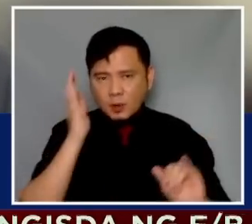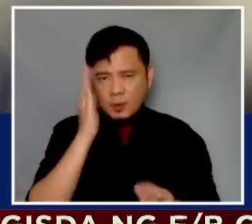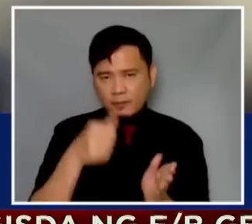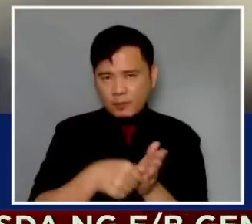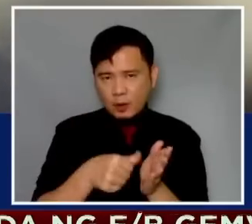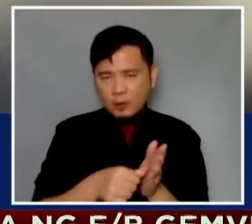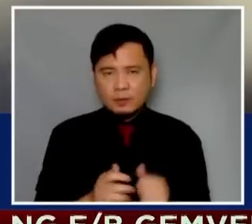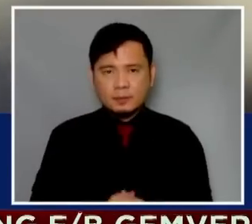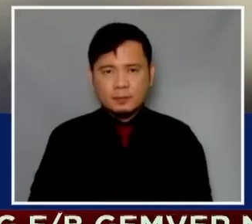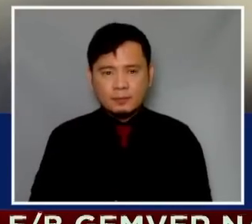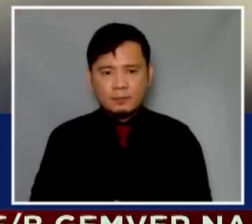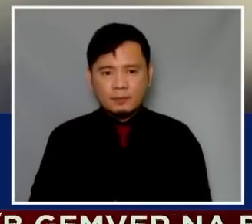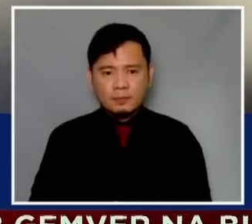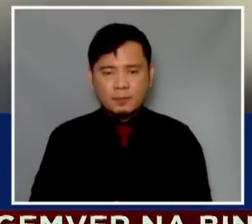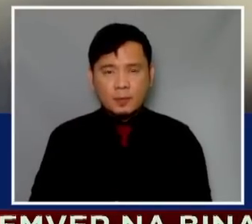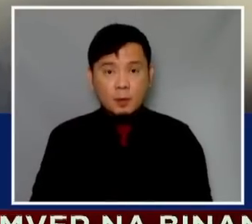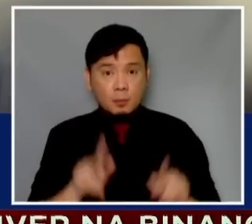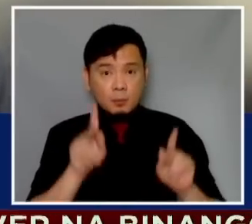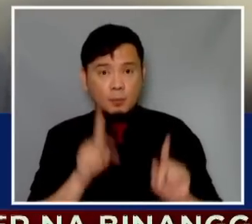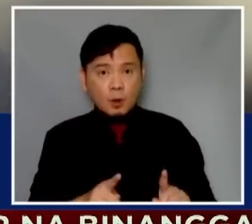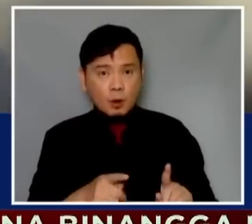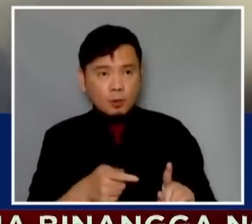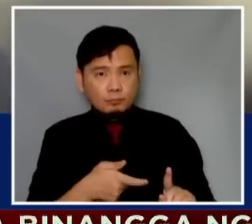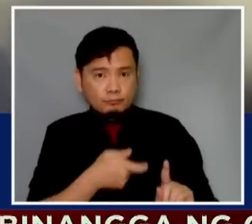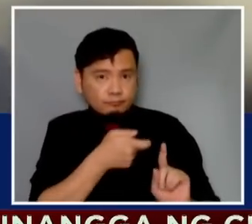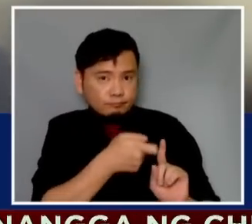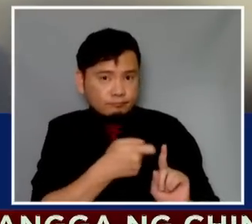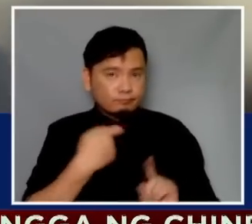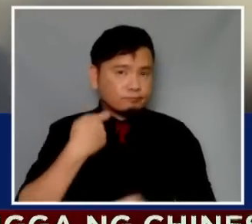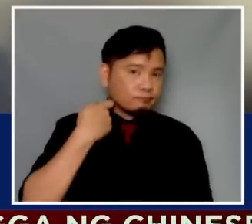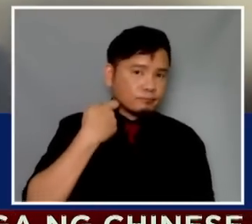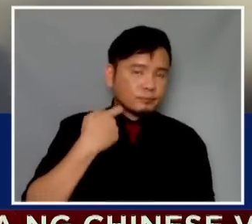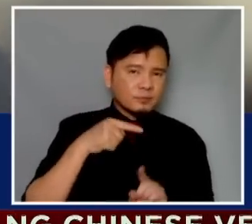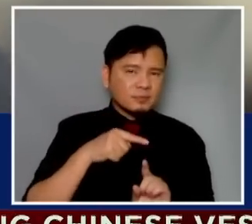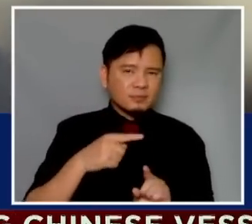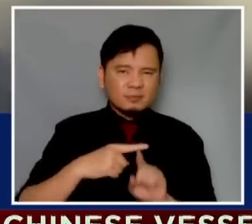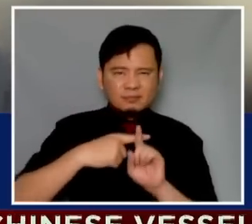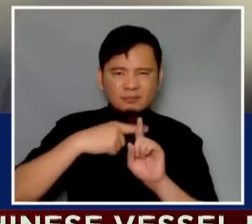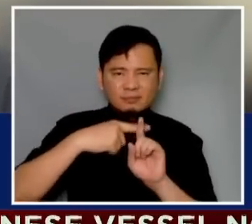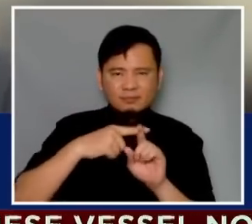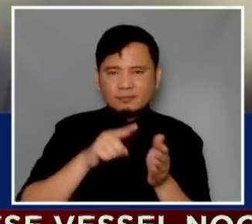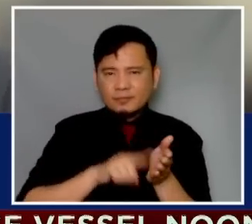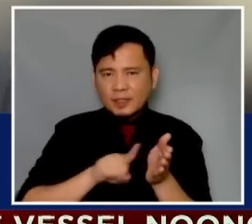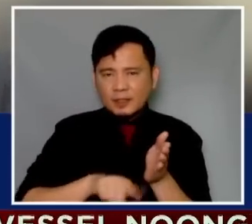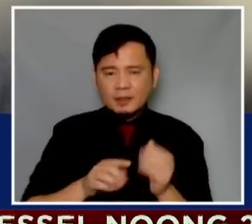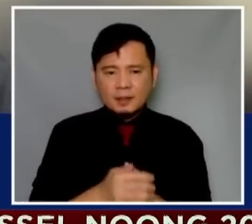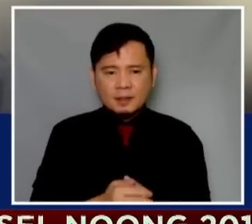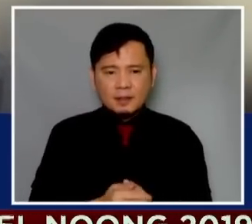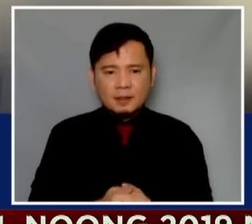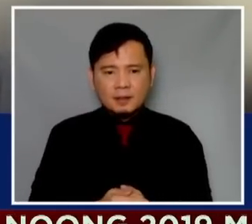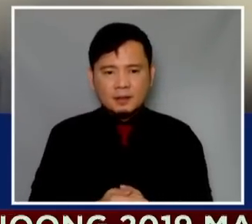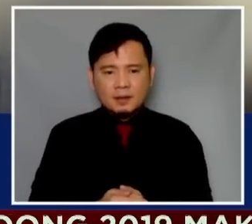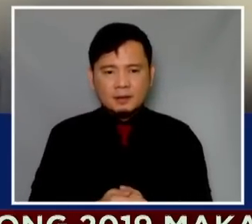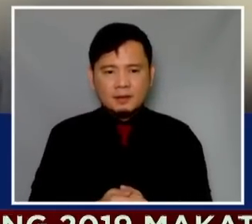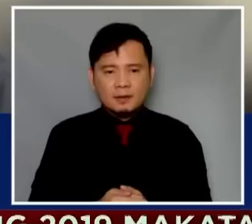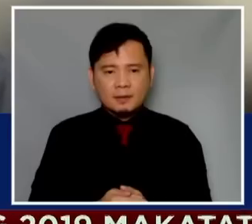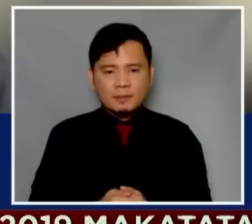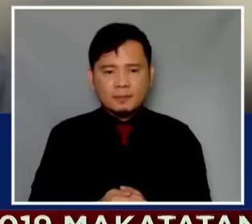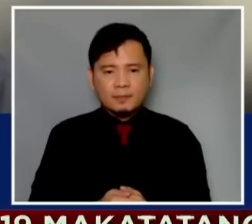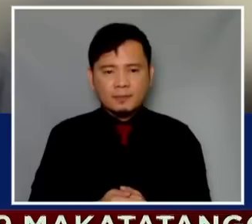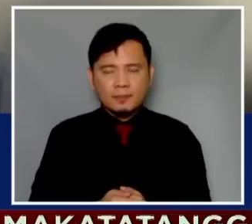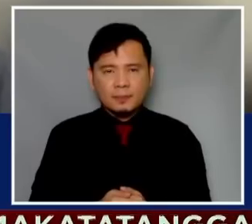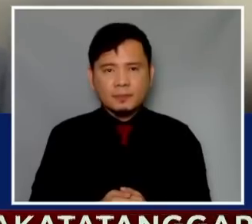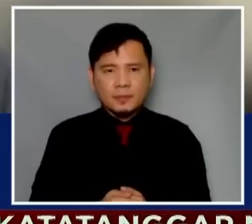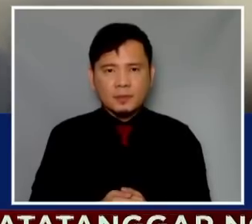mismo kukuha sa inyo ng temperature para sa temperature check, kasi isa-isa pa rin po silang kukuhanan ng kanila pong